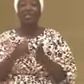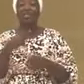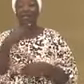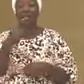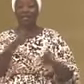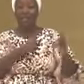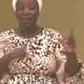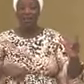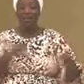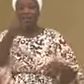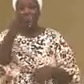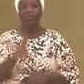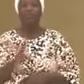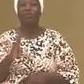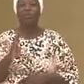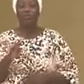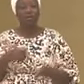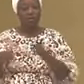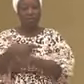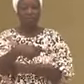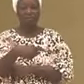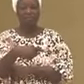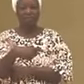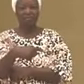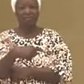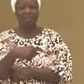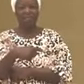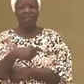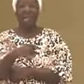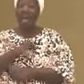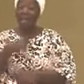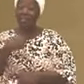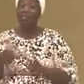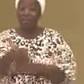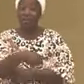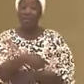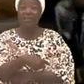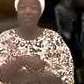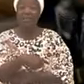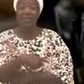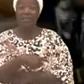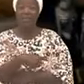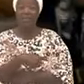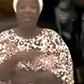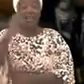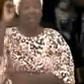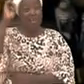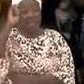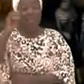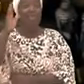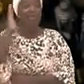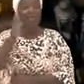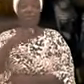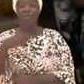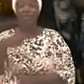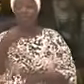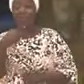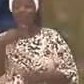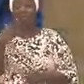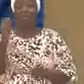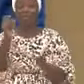la comprends dit le seigneur l'éternel aujourd'hui j'ai dit aujourd'hui et prendra la